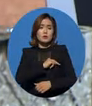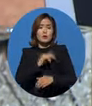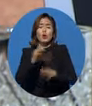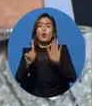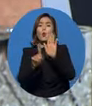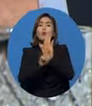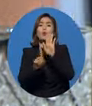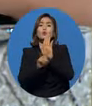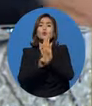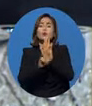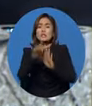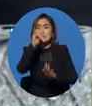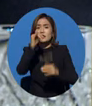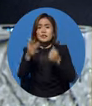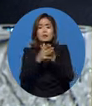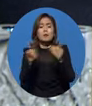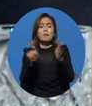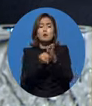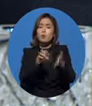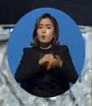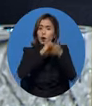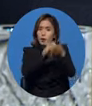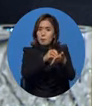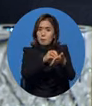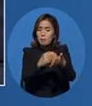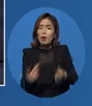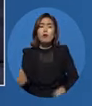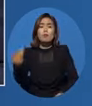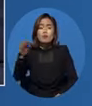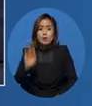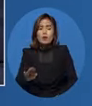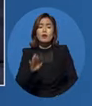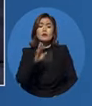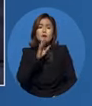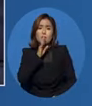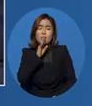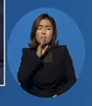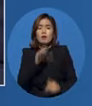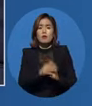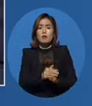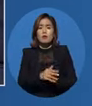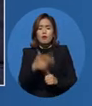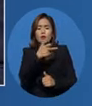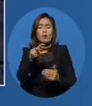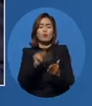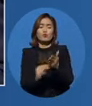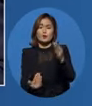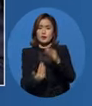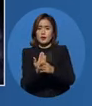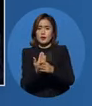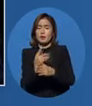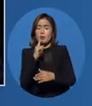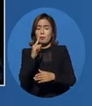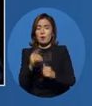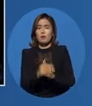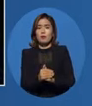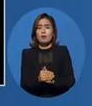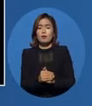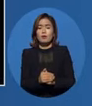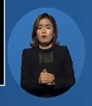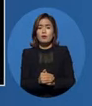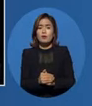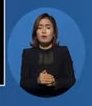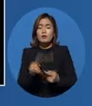자료가 있어서 믿고 가입했는데 정말 이건 그 큰 문제가 생겼다 이런 것까지 생기는데